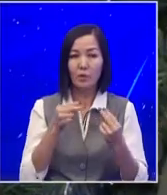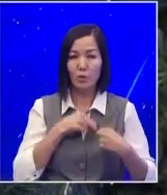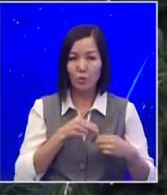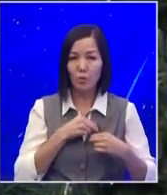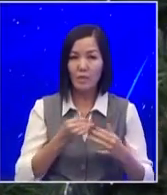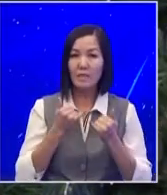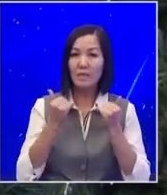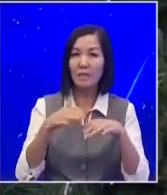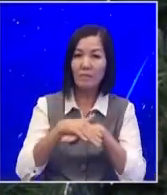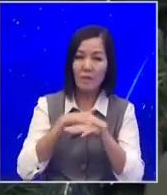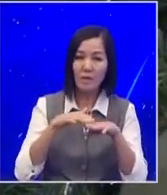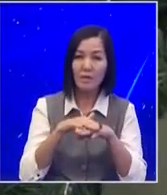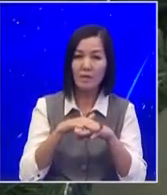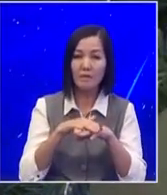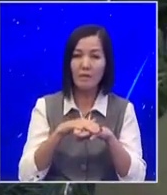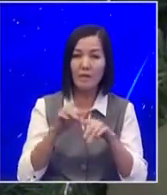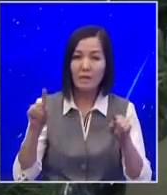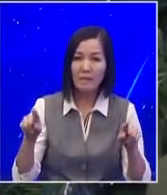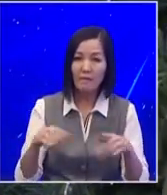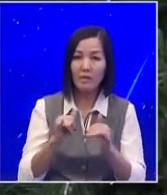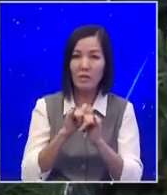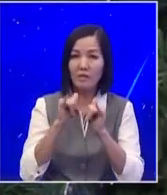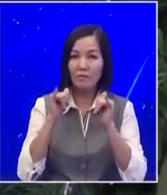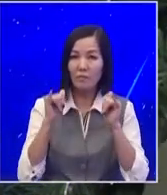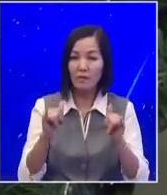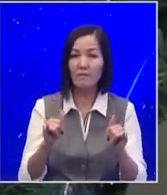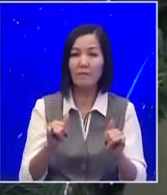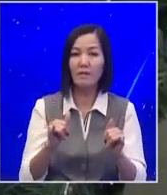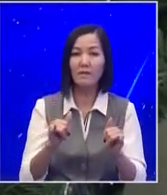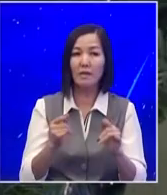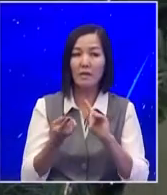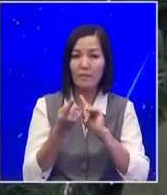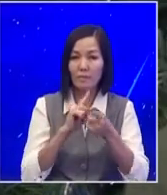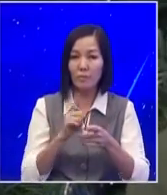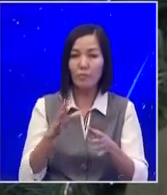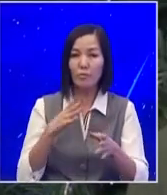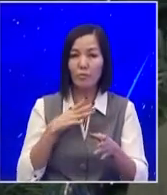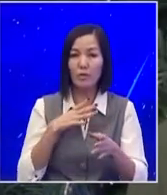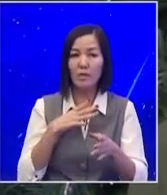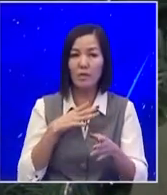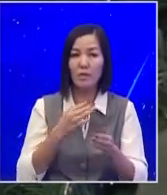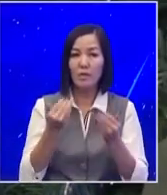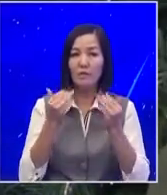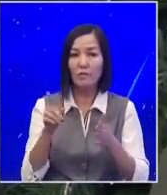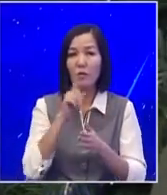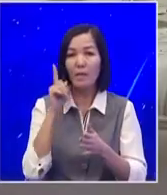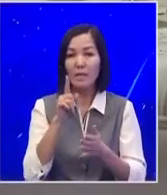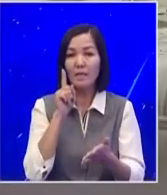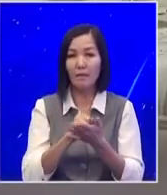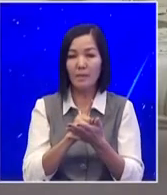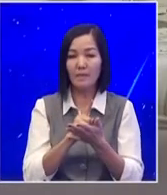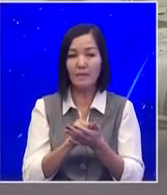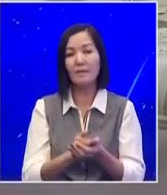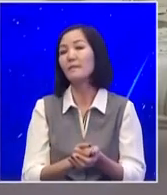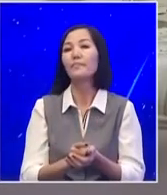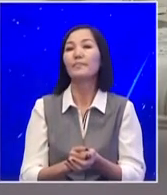трудиться на благо его, совершенствовать его облик. Но это, я думаю, задача сегодня молодых. К